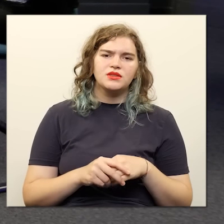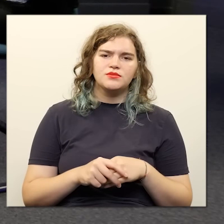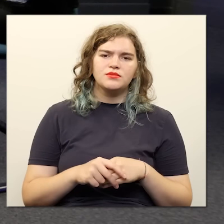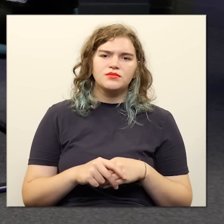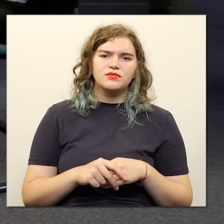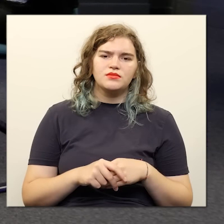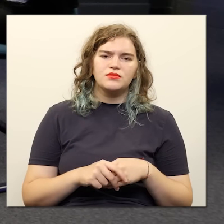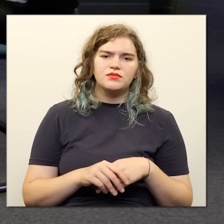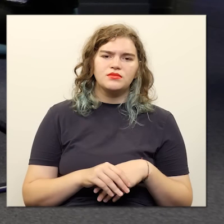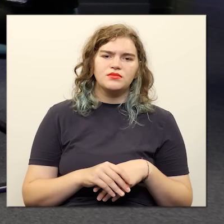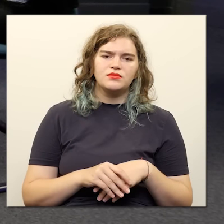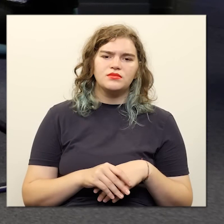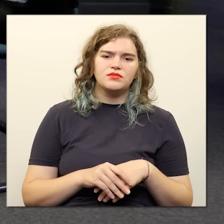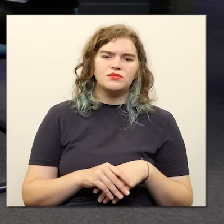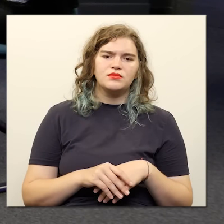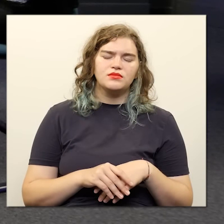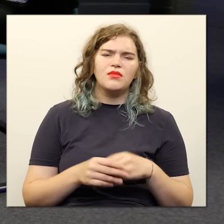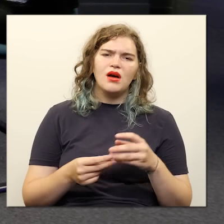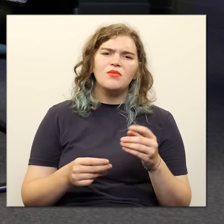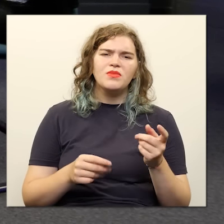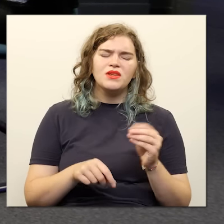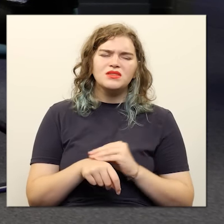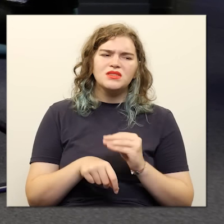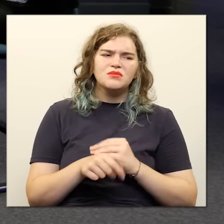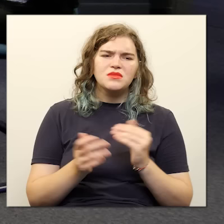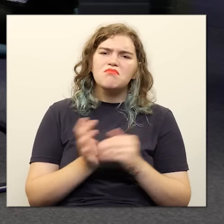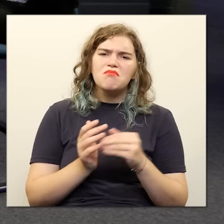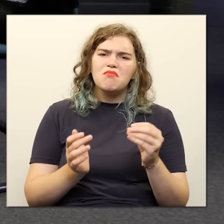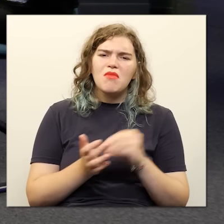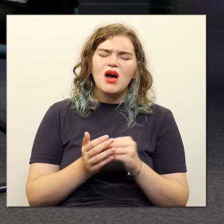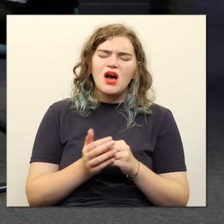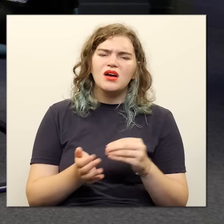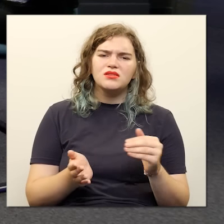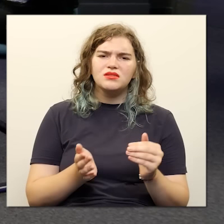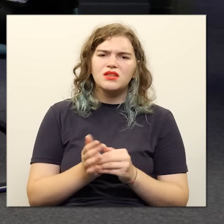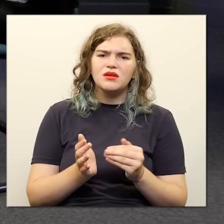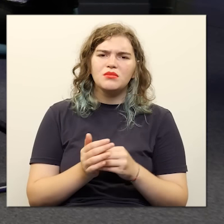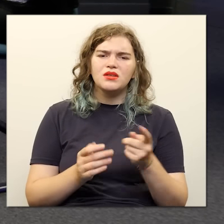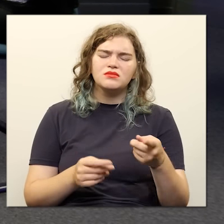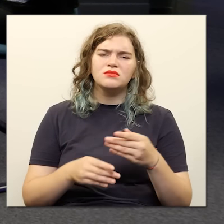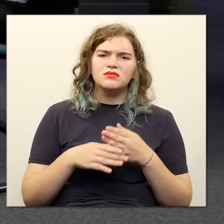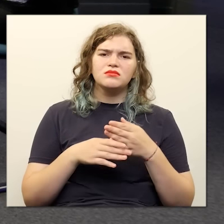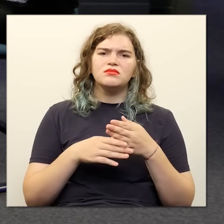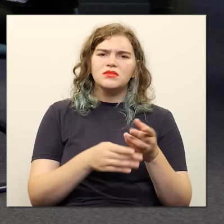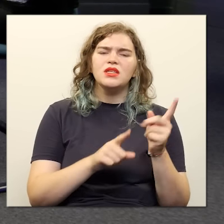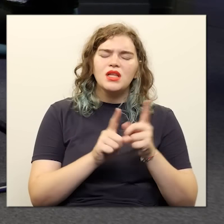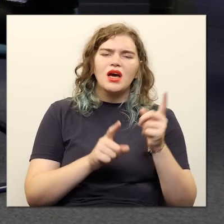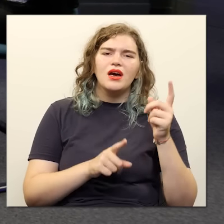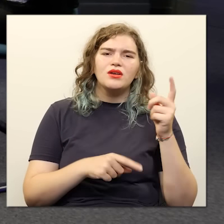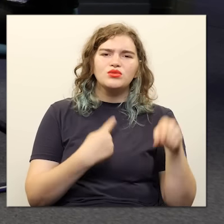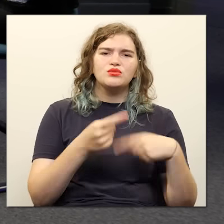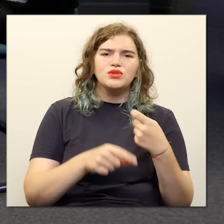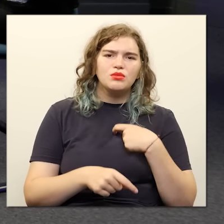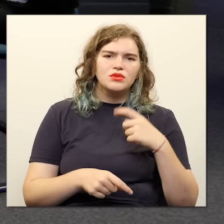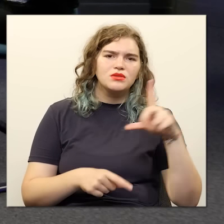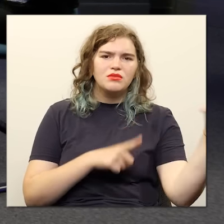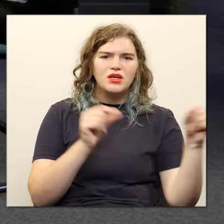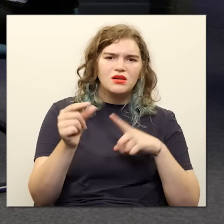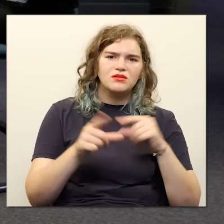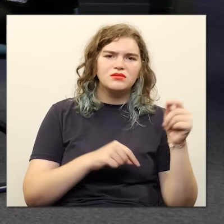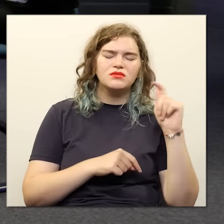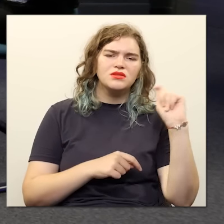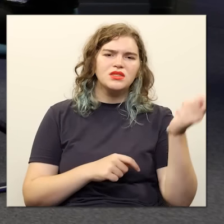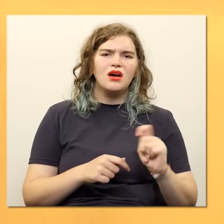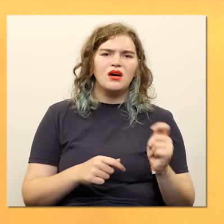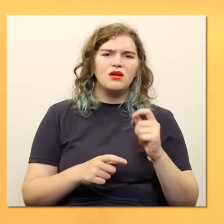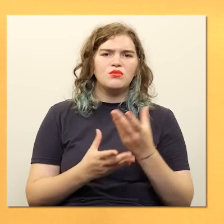și ar trebui încă să mai se implice, dar după ce au putut să plece din țară, foarte